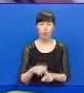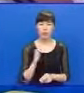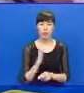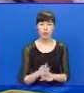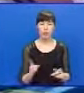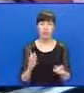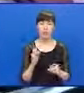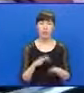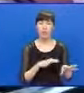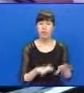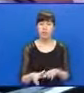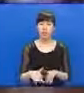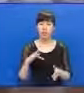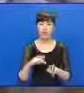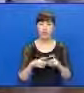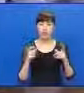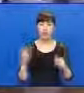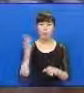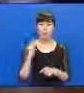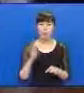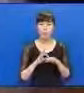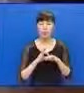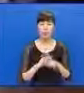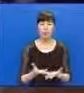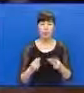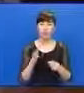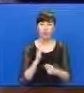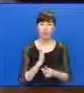кезде осындай шараларды орта мектептерде де өткізу қолға